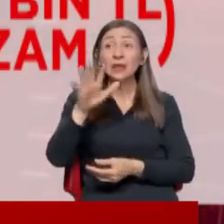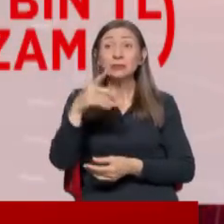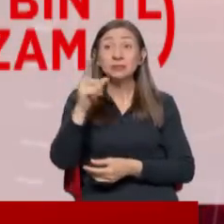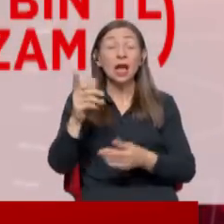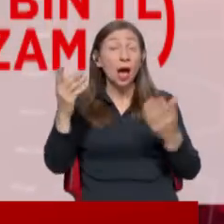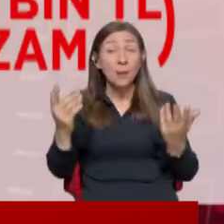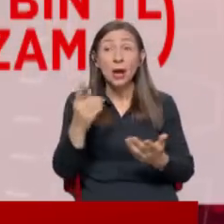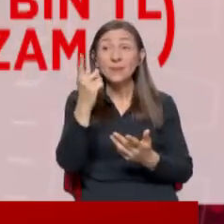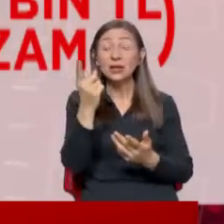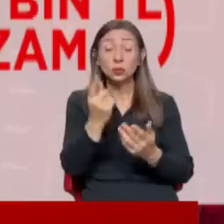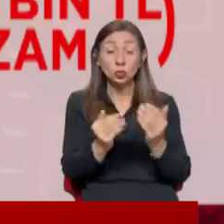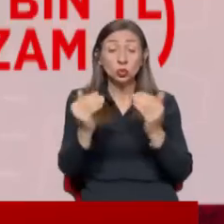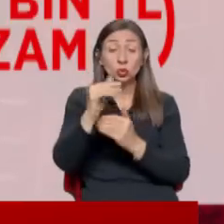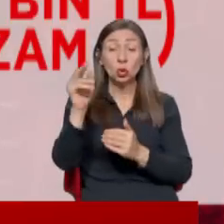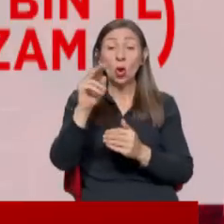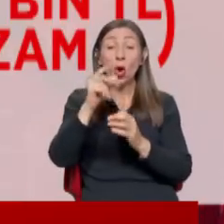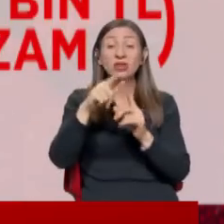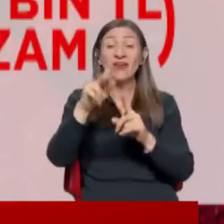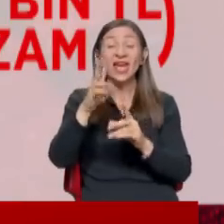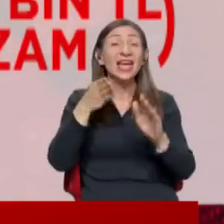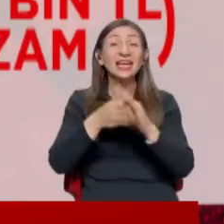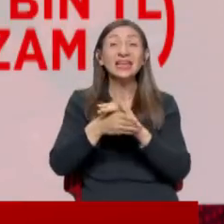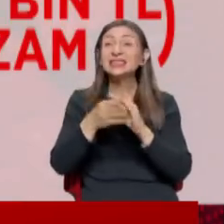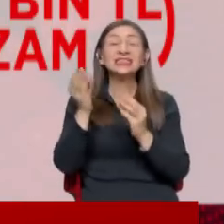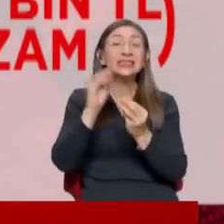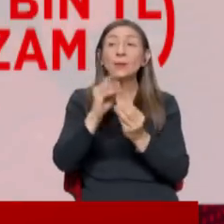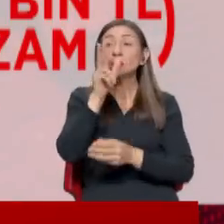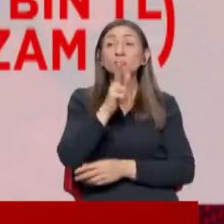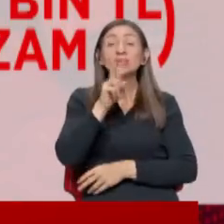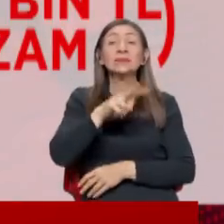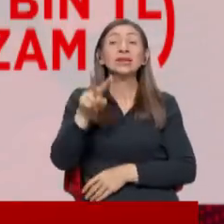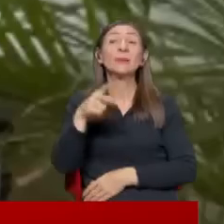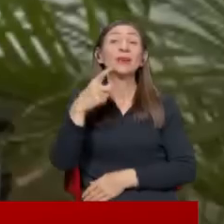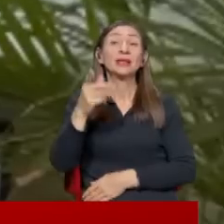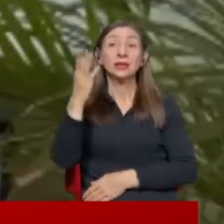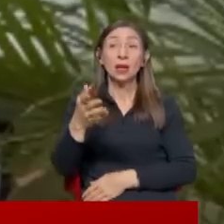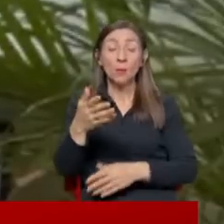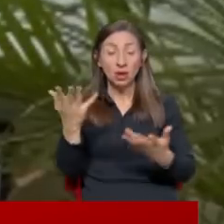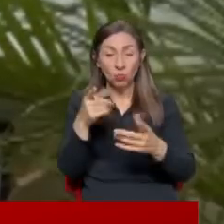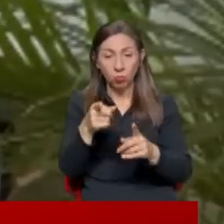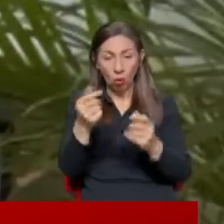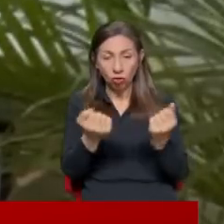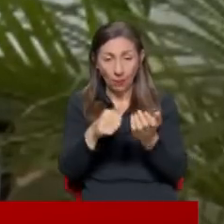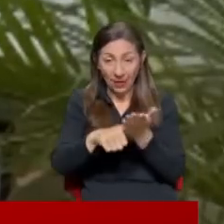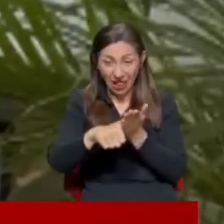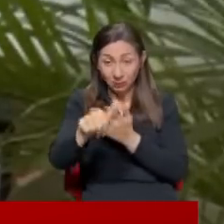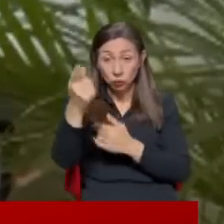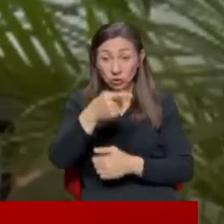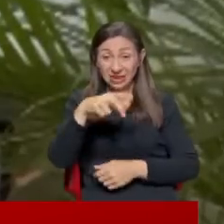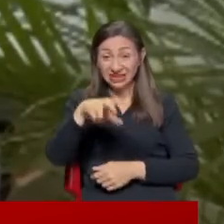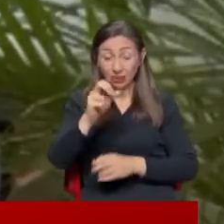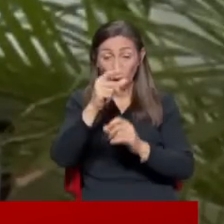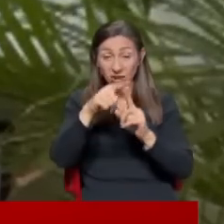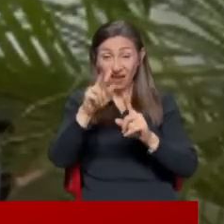lira ama bir üst ÖTV dilimine girdiği için yansıyan zam 322 bin lira. Madem bütün otomobiller